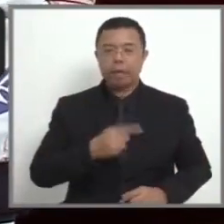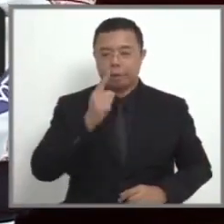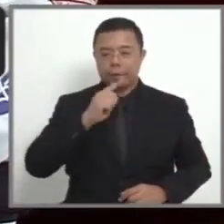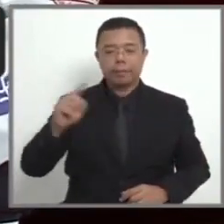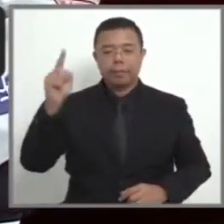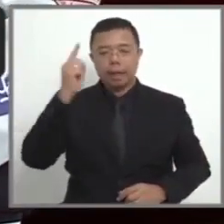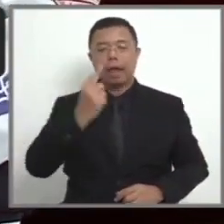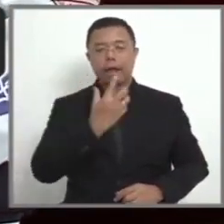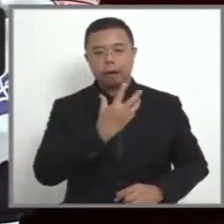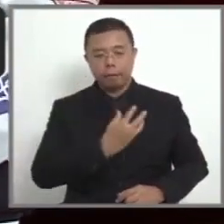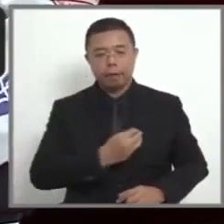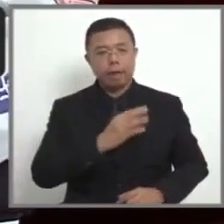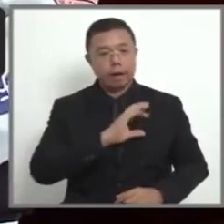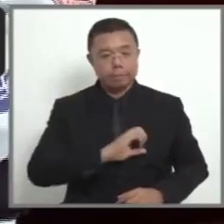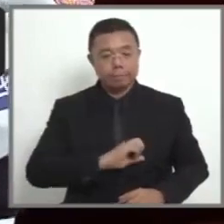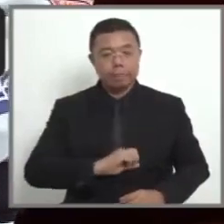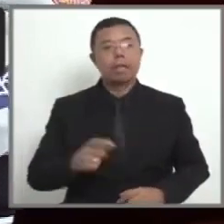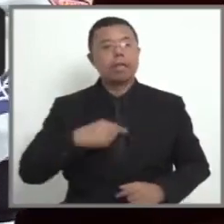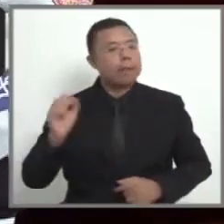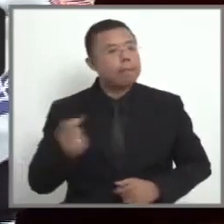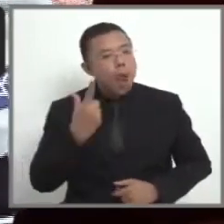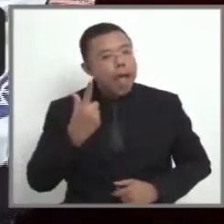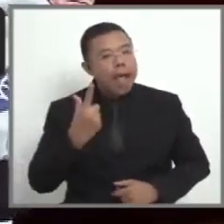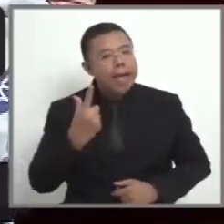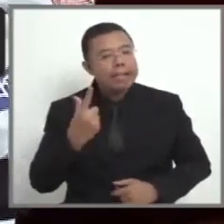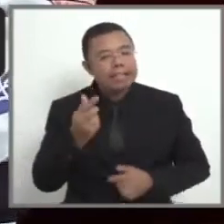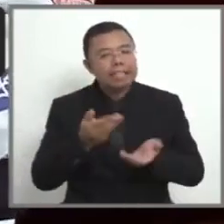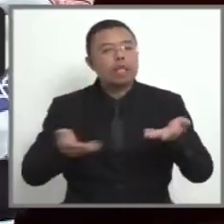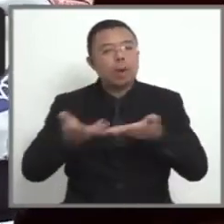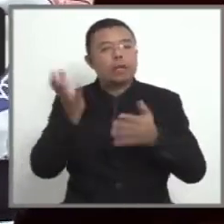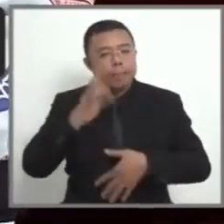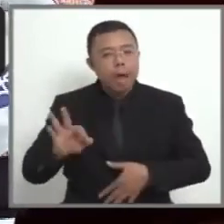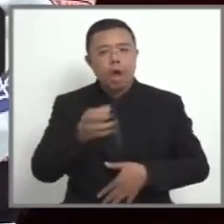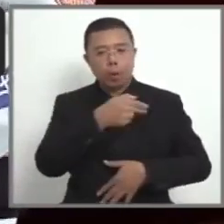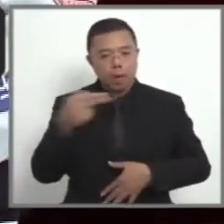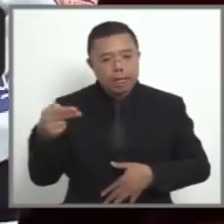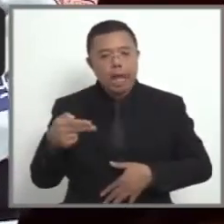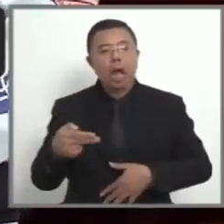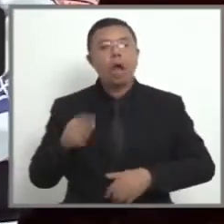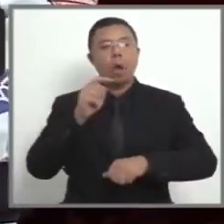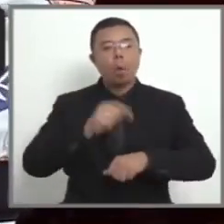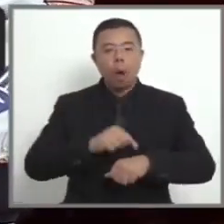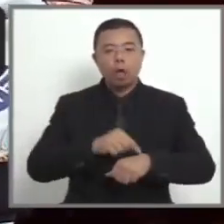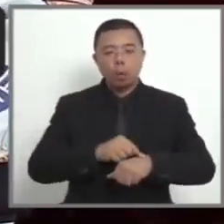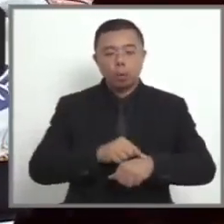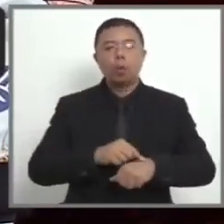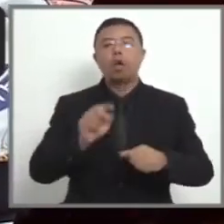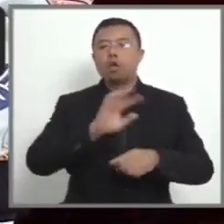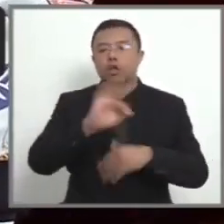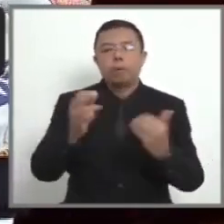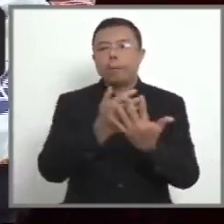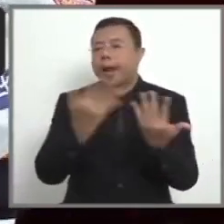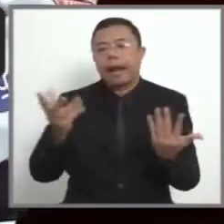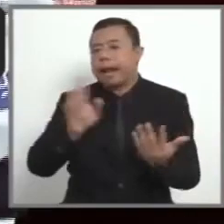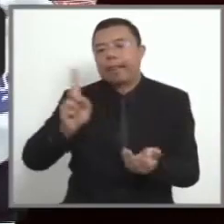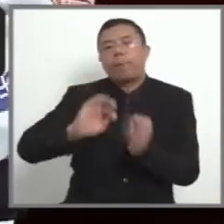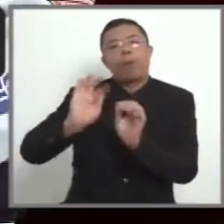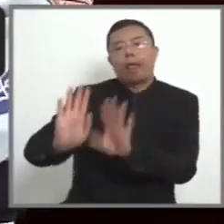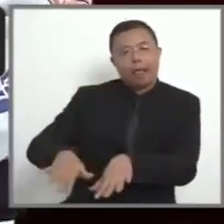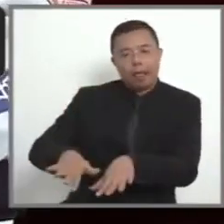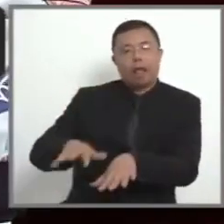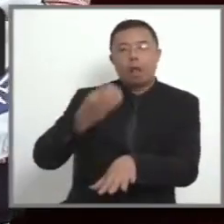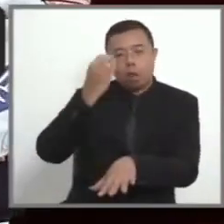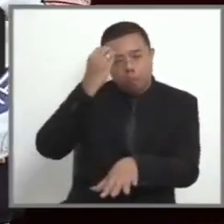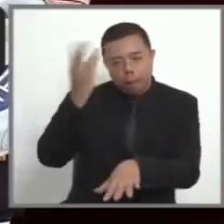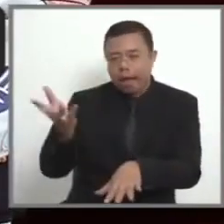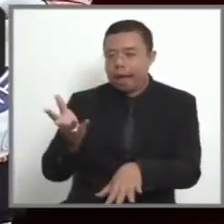Bismillahirrahmanirrahim kita mulai sebuah era baru Indonesia era di mana tidak satu rakyat pun ditinggalkan no one